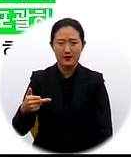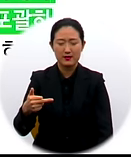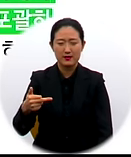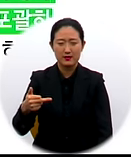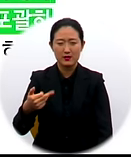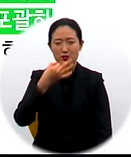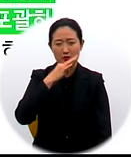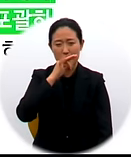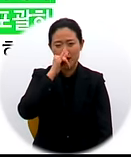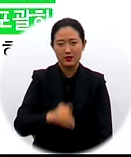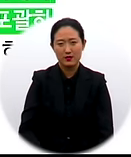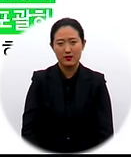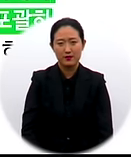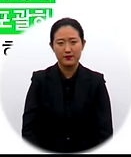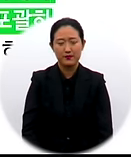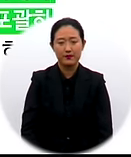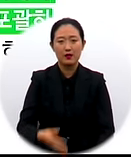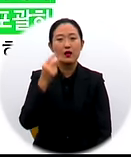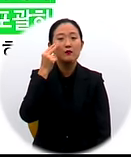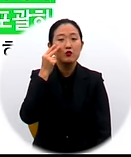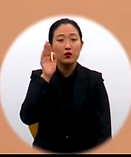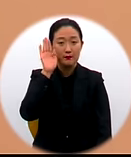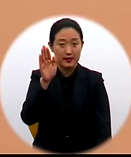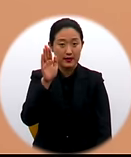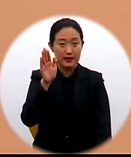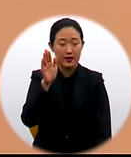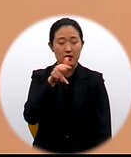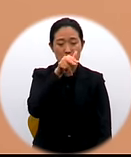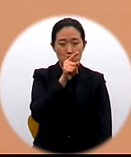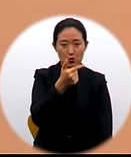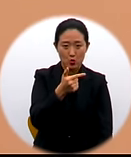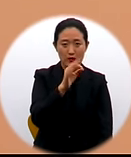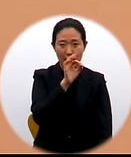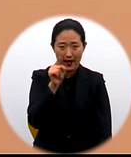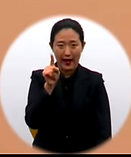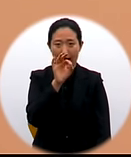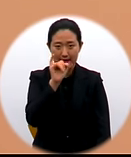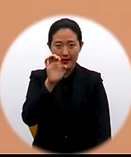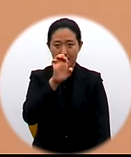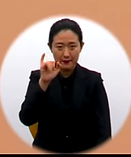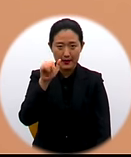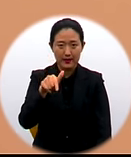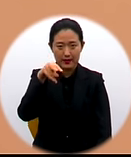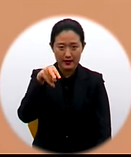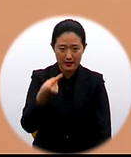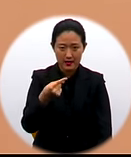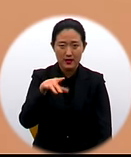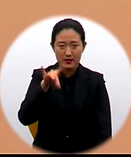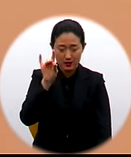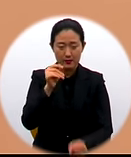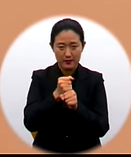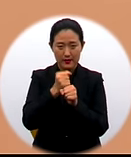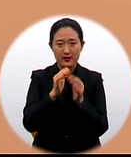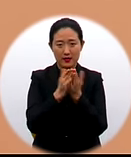때문이에요. 메가트렌드라는 말은 미국에 있는 미래학자인 존 나이스피트가 1982년 처음으로 출간한